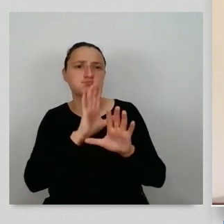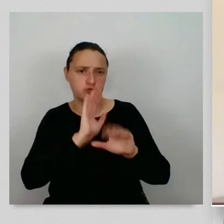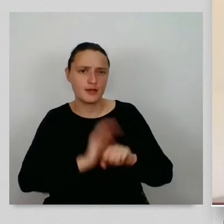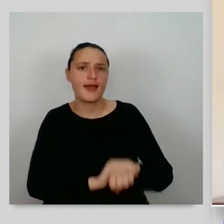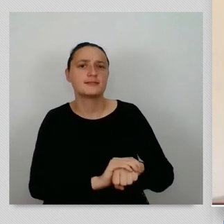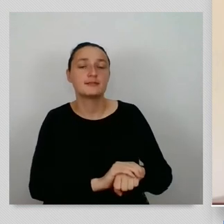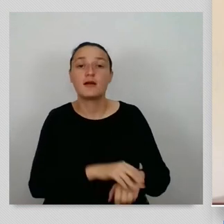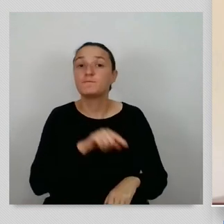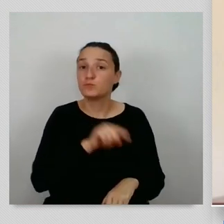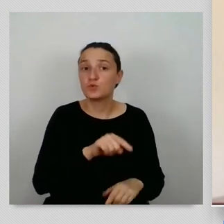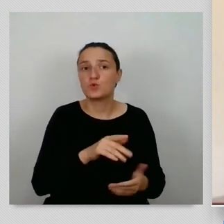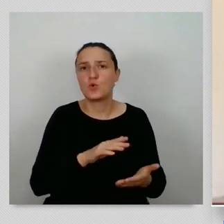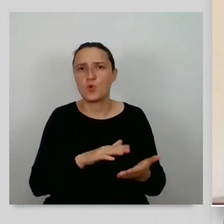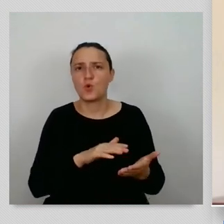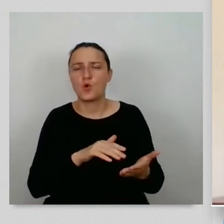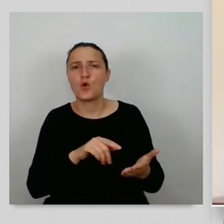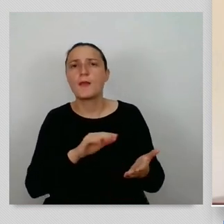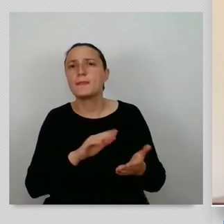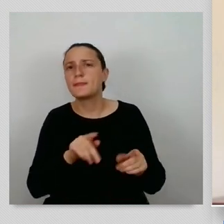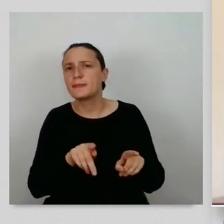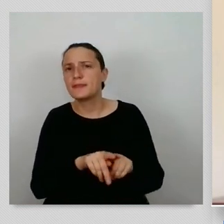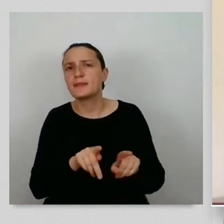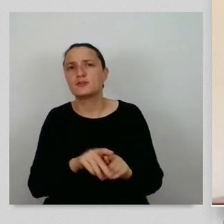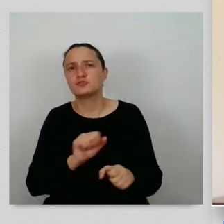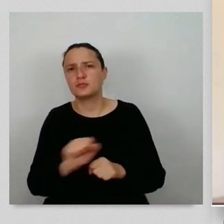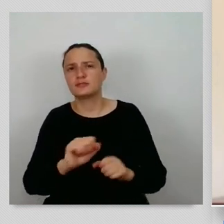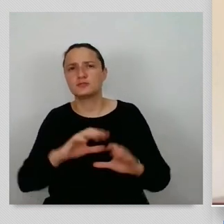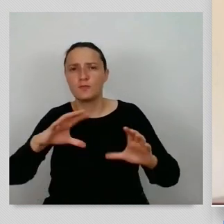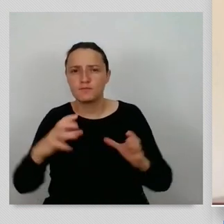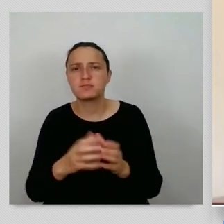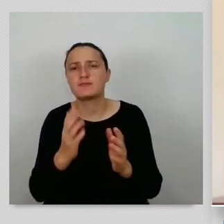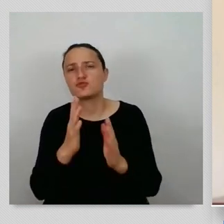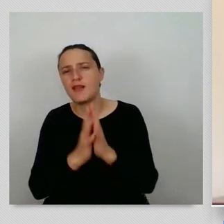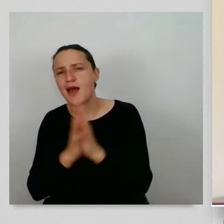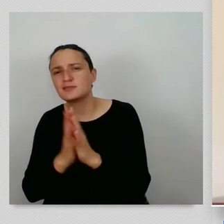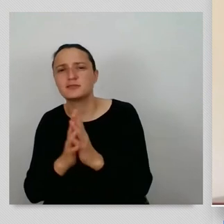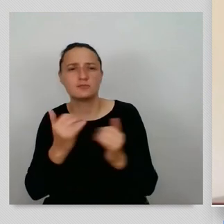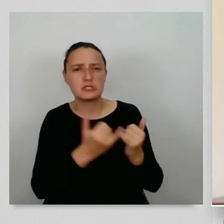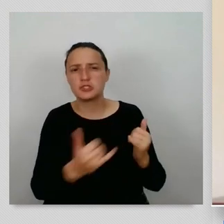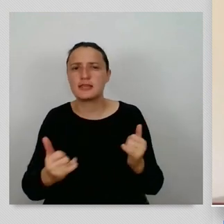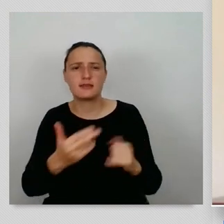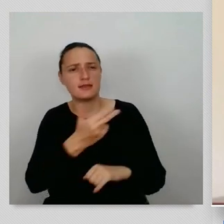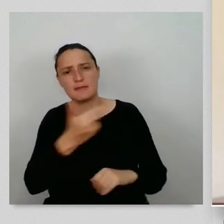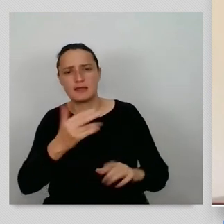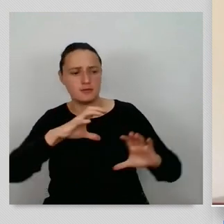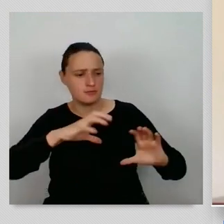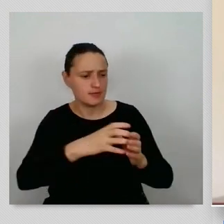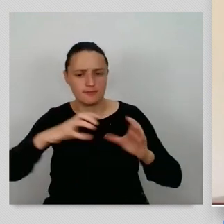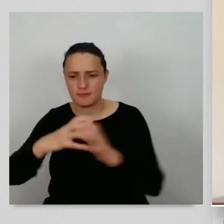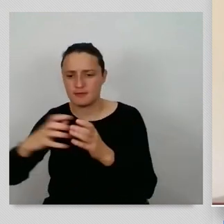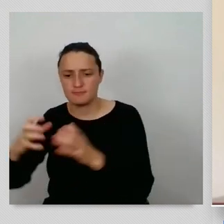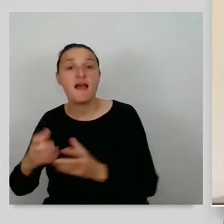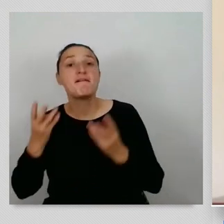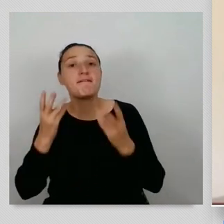ale są też organizacje skupione wokół rzek albo wokół lasów. Natomiast myślę, że warto sieciować,